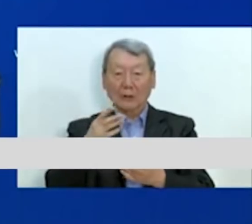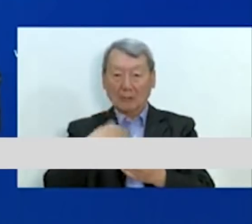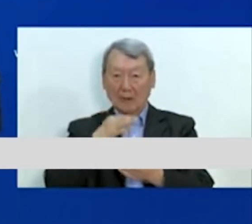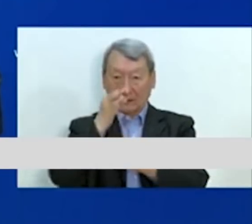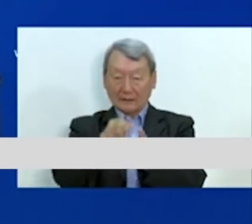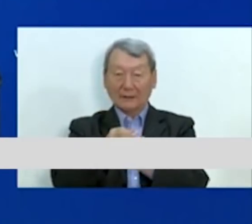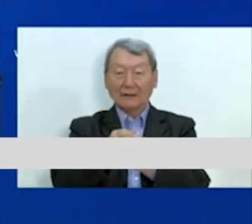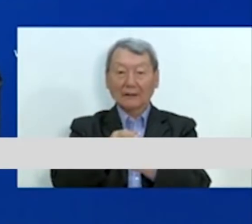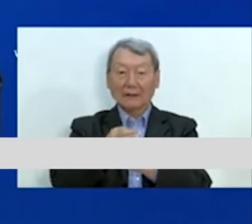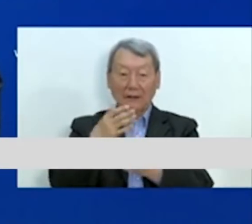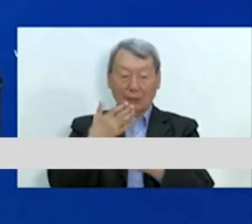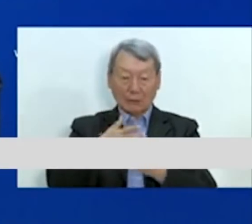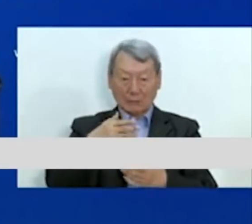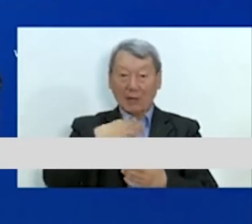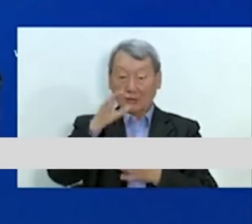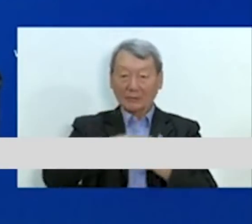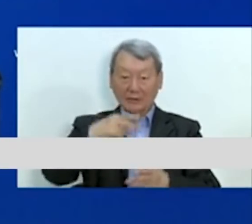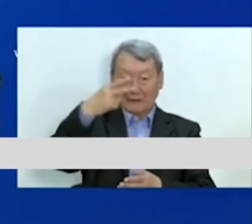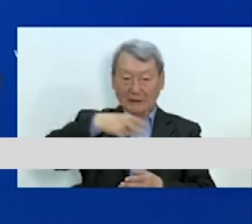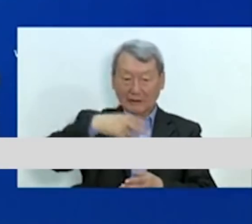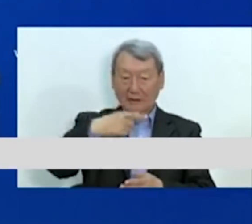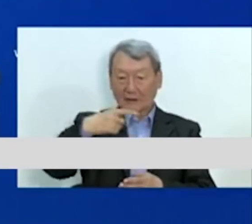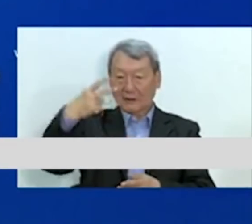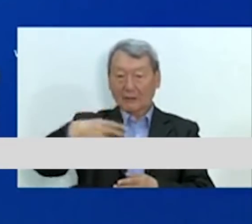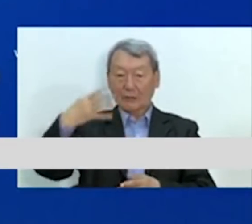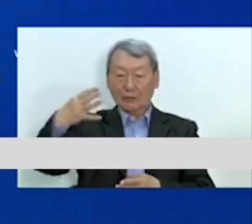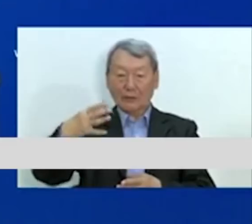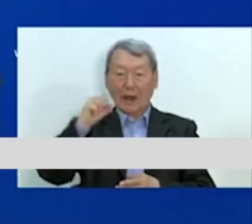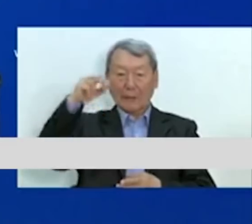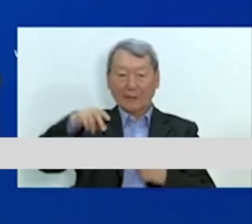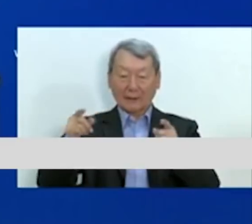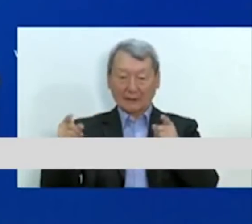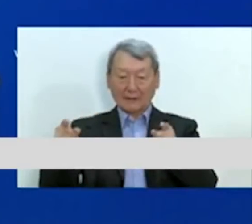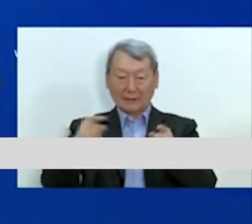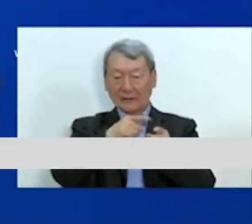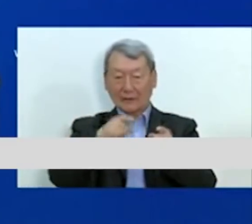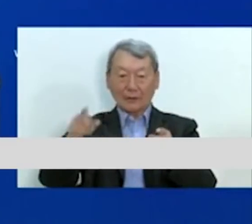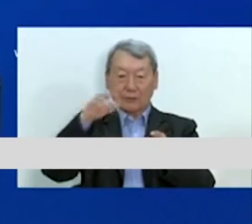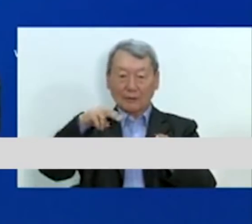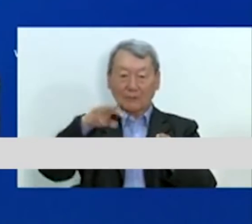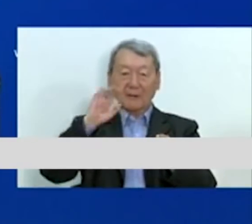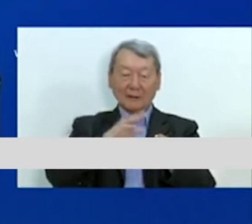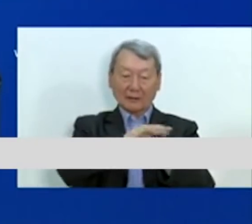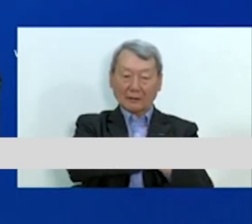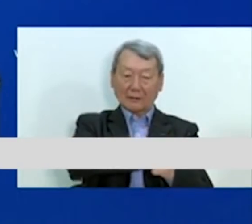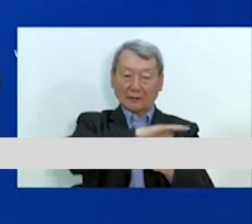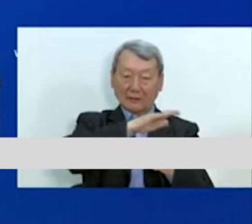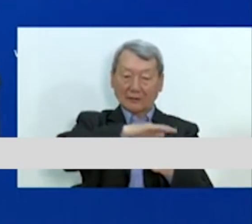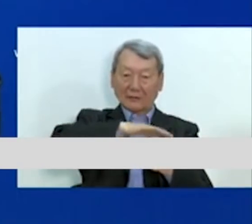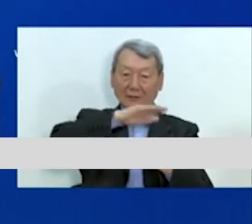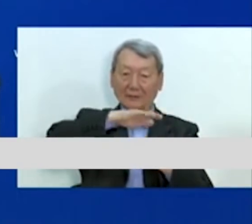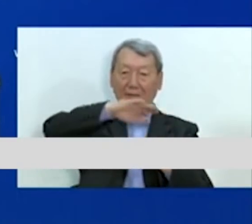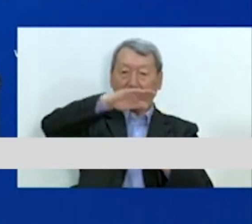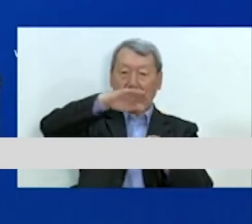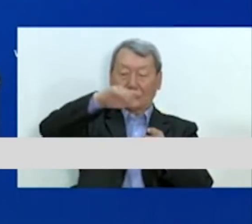айтылгандай, ошо апрелдин 20-24-торунда да биз эң бийик деңгээлин күтүп атабыз. Ушундай